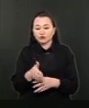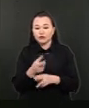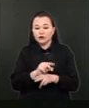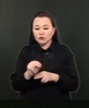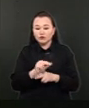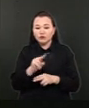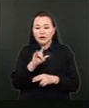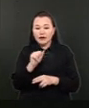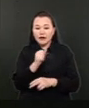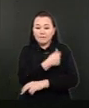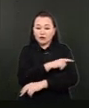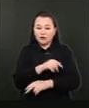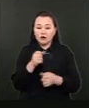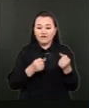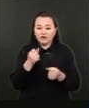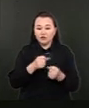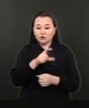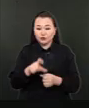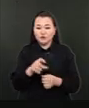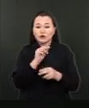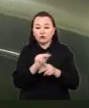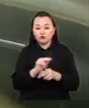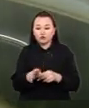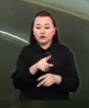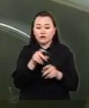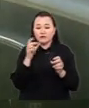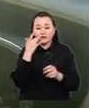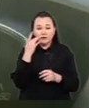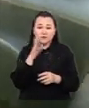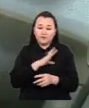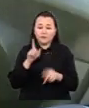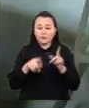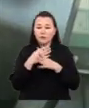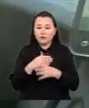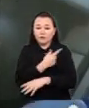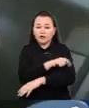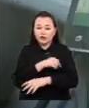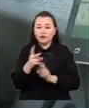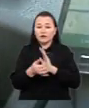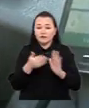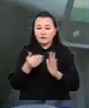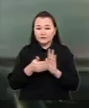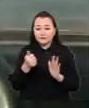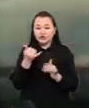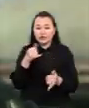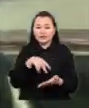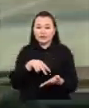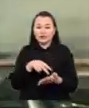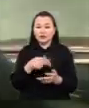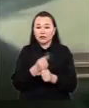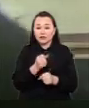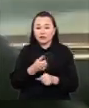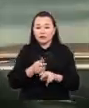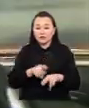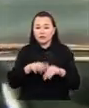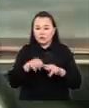парамедиков будут водителей не отложек специалисты Говорят они и так иногда помогают врачам и фельдшерам на вызовах но теперь станут делать это